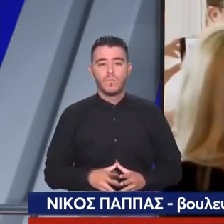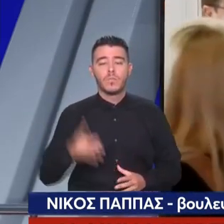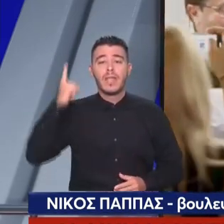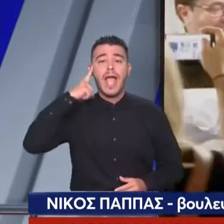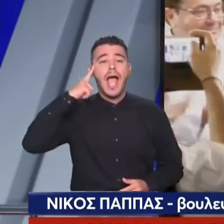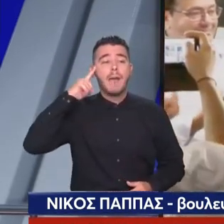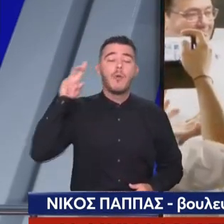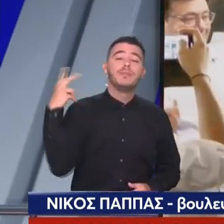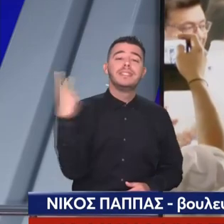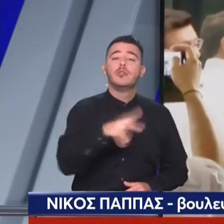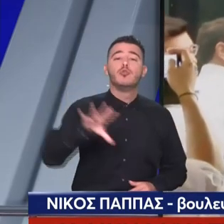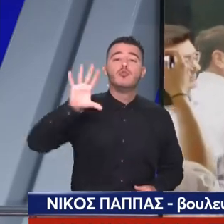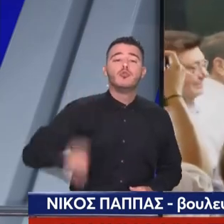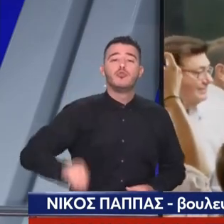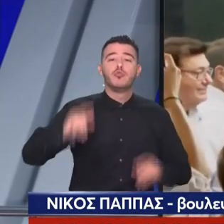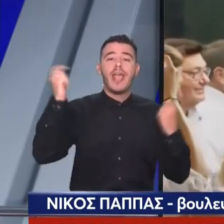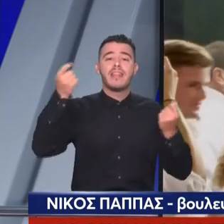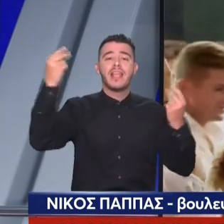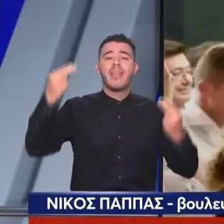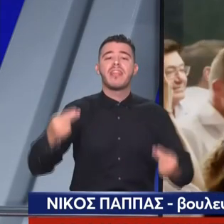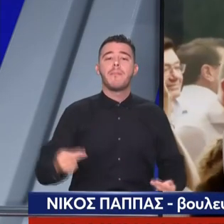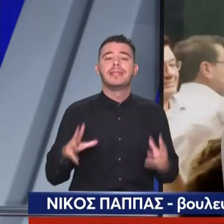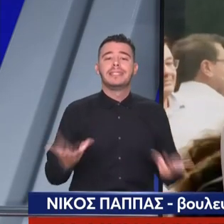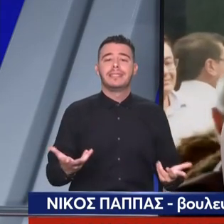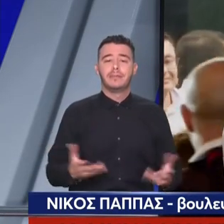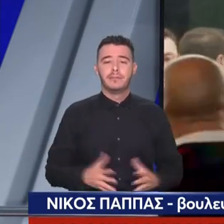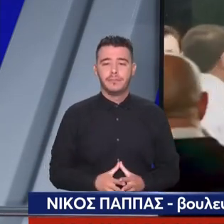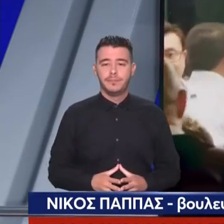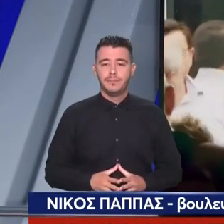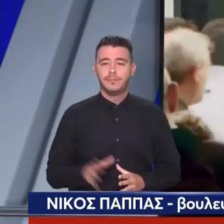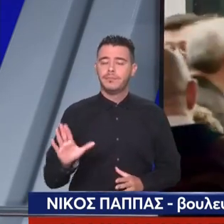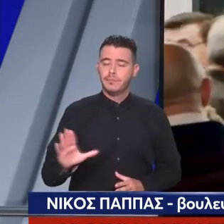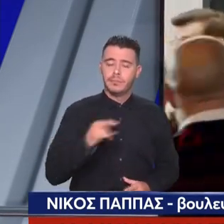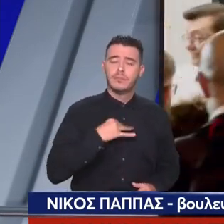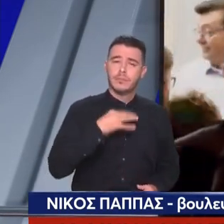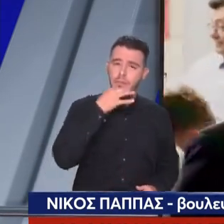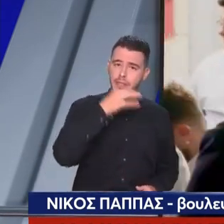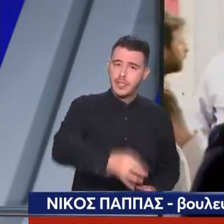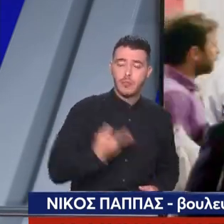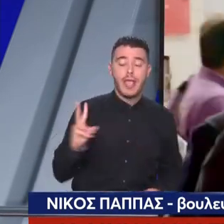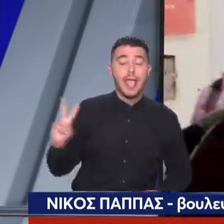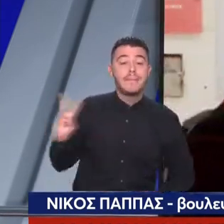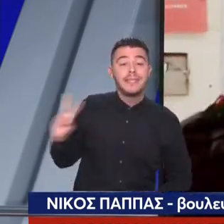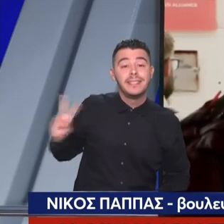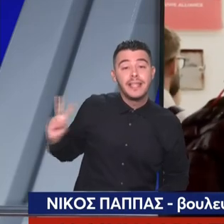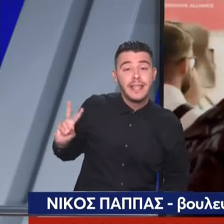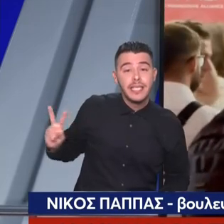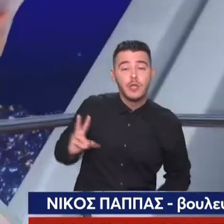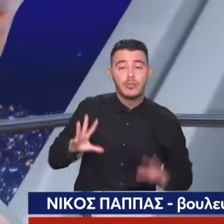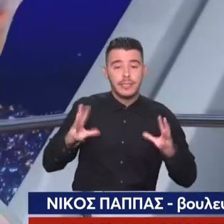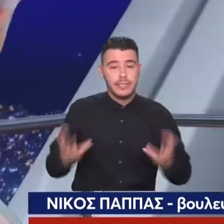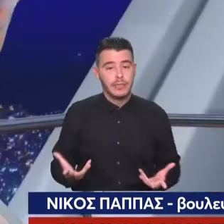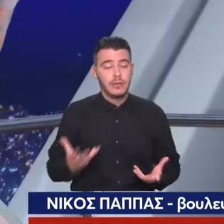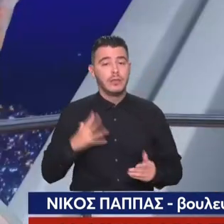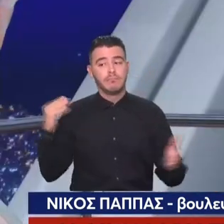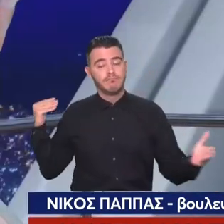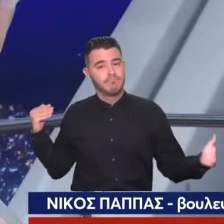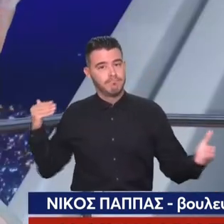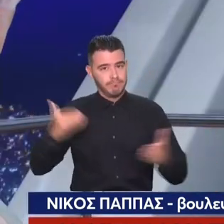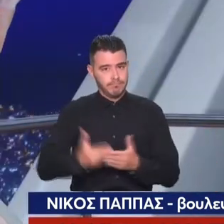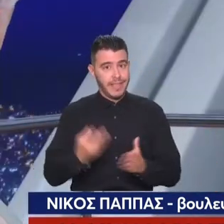τα ελληνοτουρκικά κόστη. Θα σας πω τι συναποφασίσαμε και τι δηλώσαμε από κοινού με τον Στέφανο Κασελάκη, ότι θα υπερασπιστούμε τις κατακτήσεις της